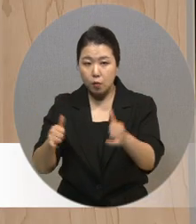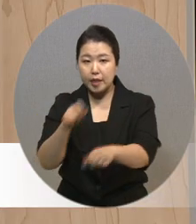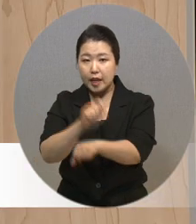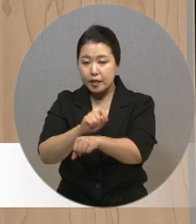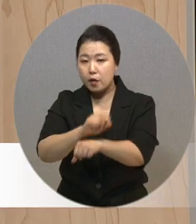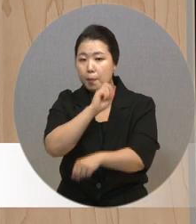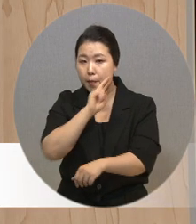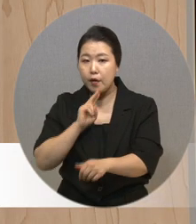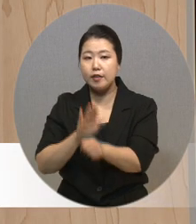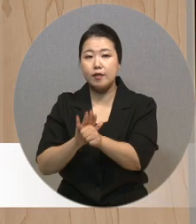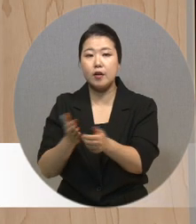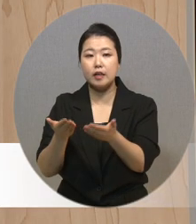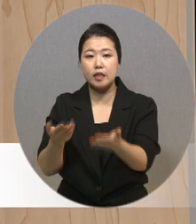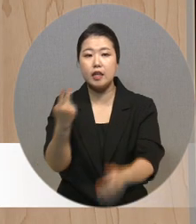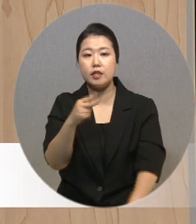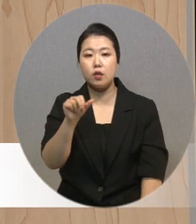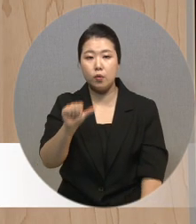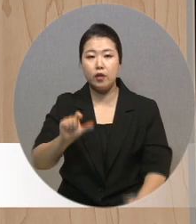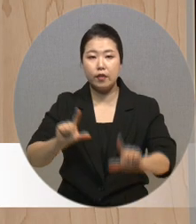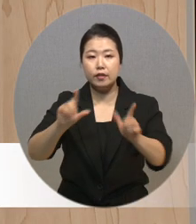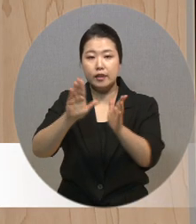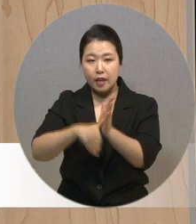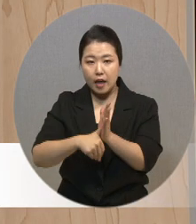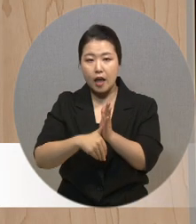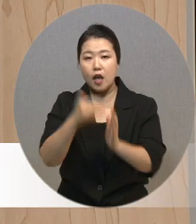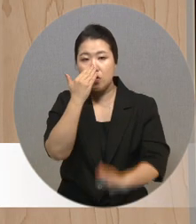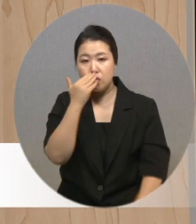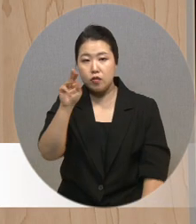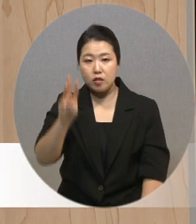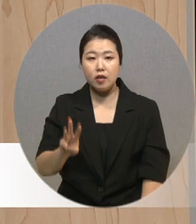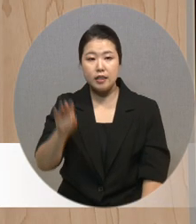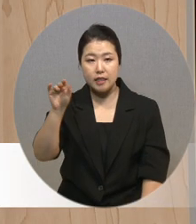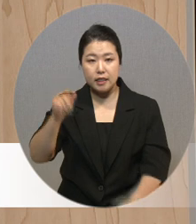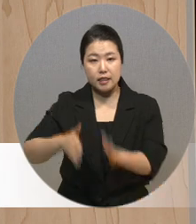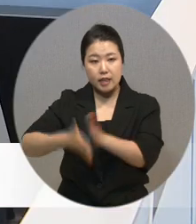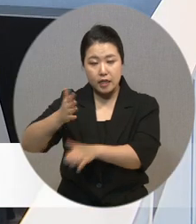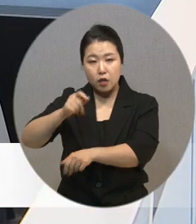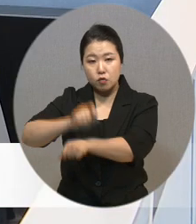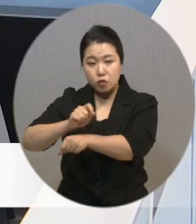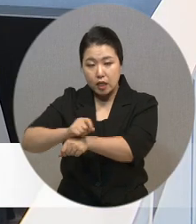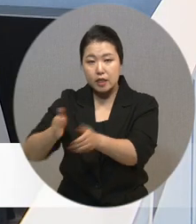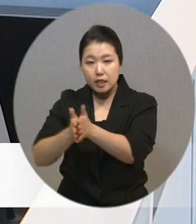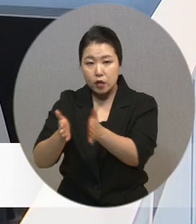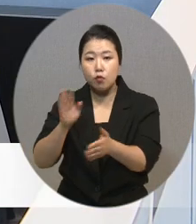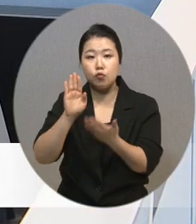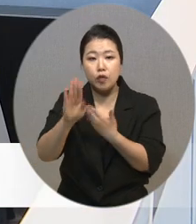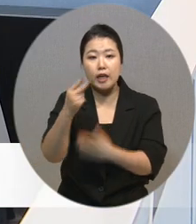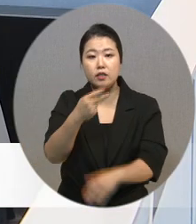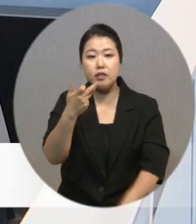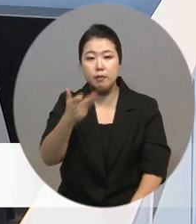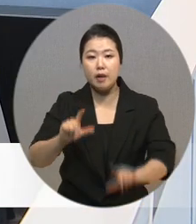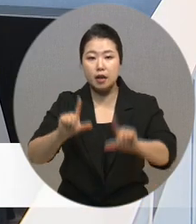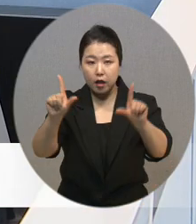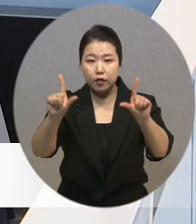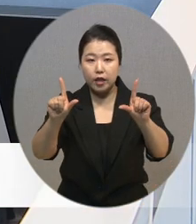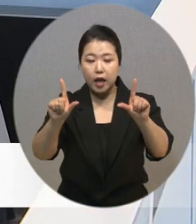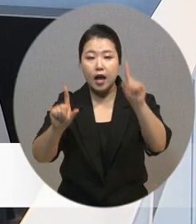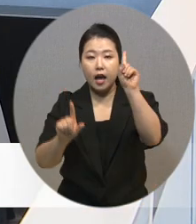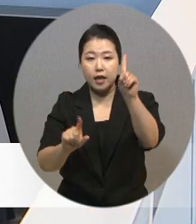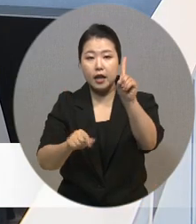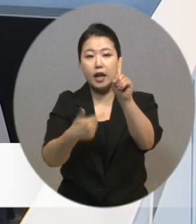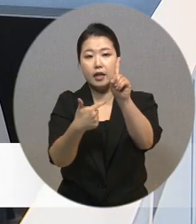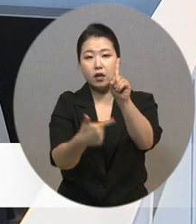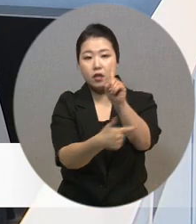편의를 위해 2005년 순천시에서 동부 출장소로 출발해 이후 2018년 1국 6개